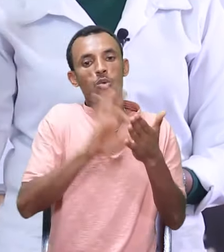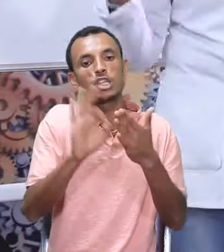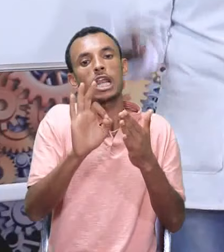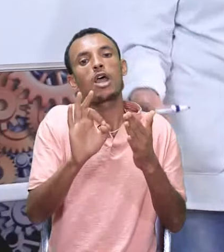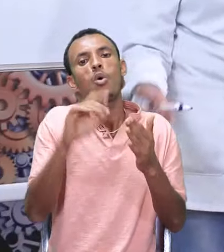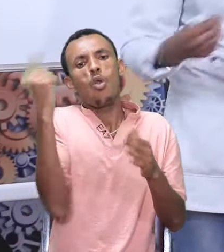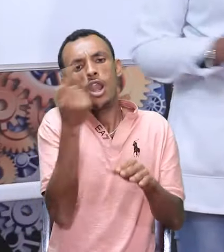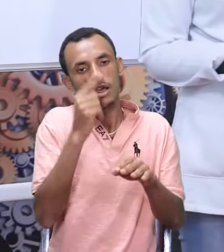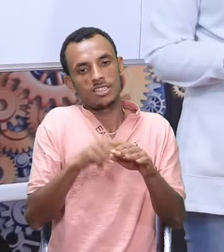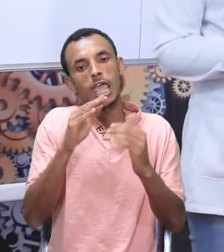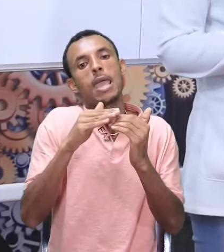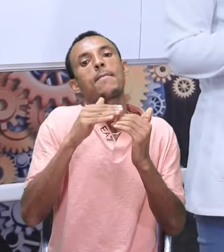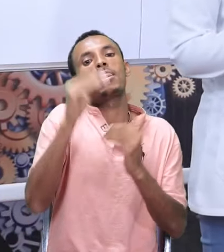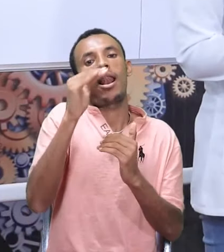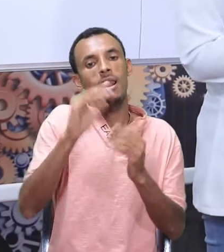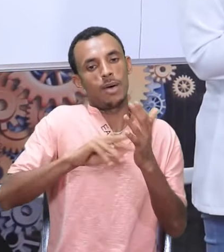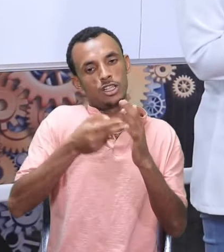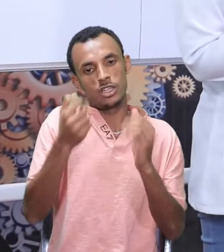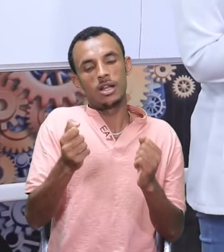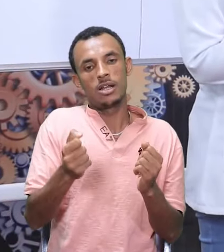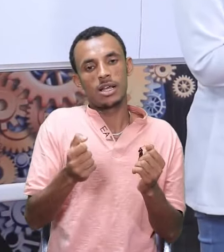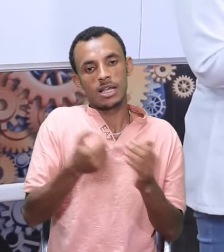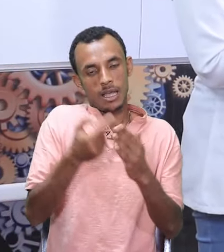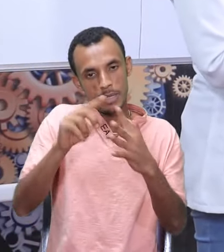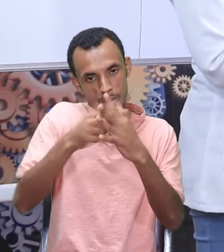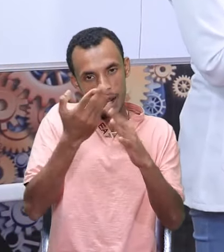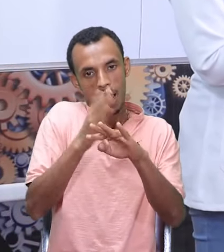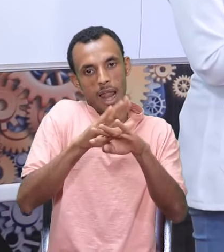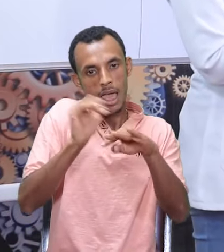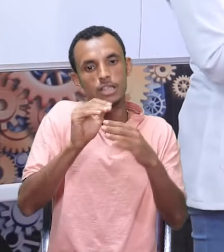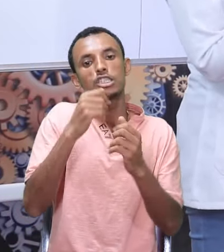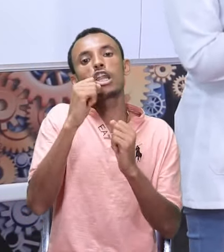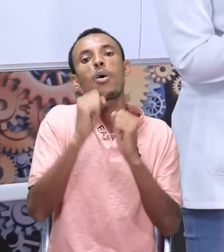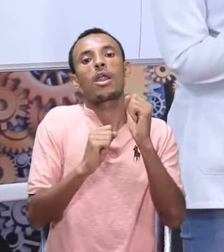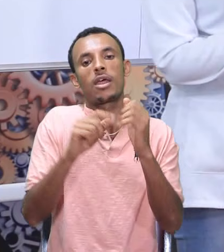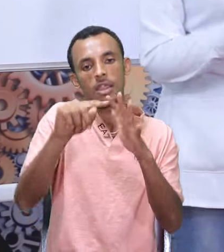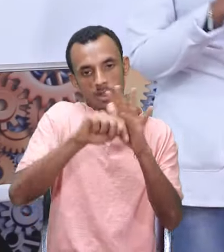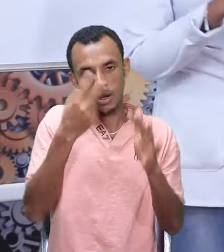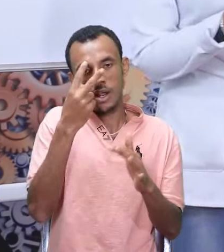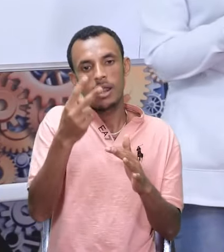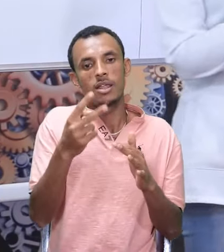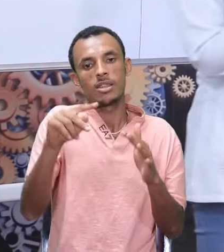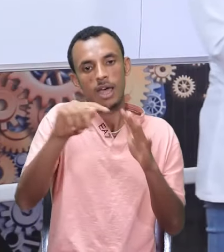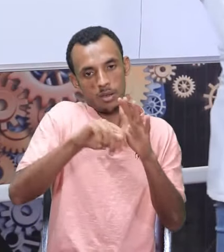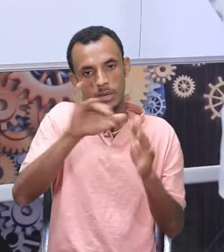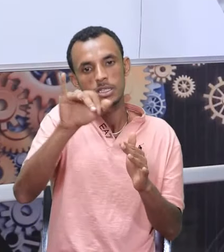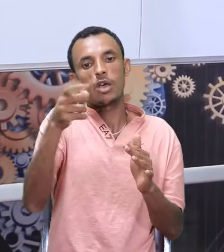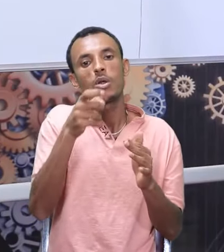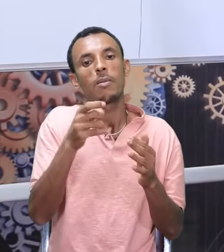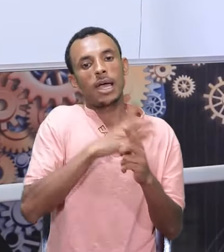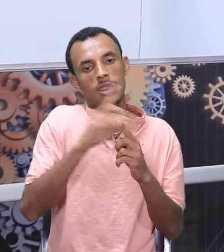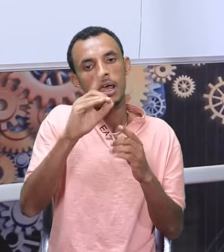ጊዜም ይበልጣል እንላለን ከዛ የመጀመሪያው ስናወዳድር ምንድነው እናረጋው ታህቱን እናያለን ታህቱ ተመሳሳይ ከሆነ